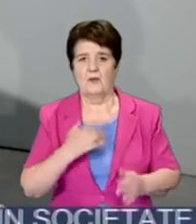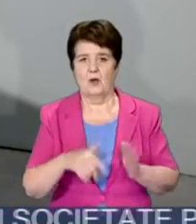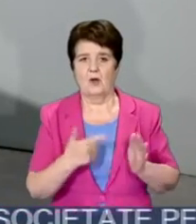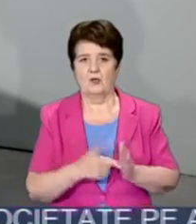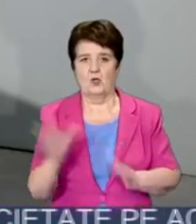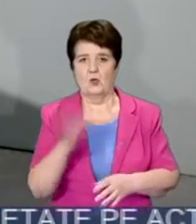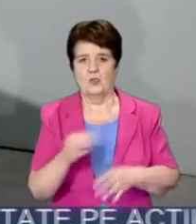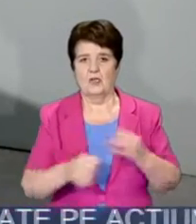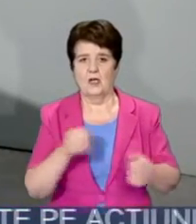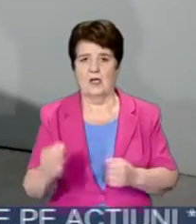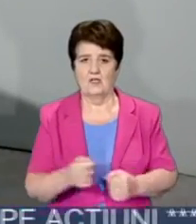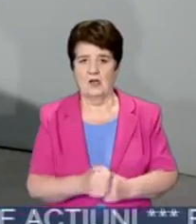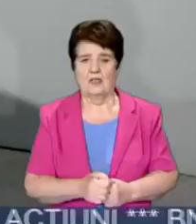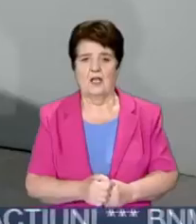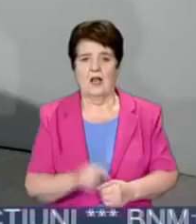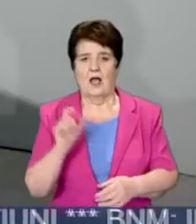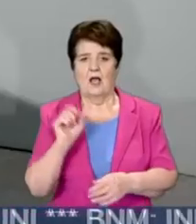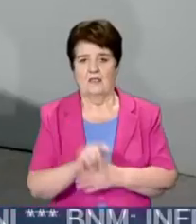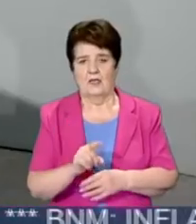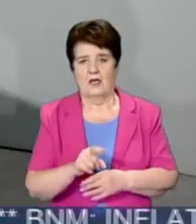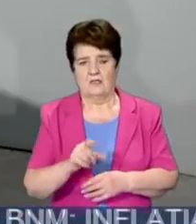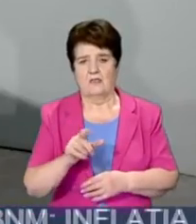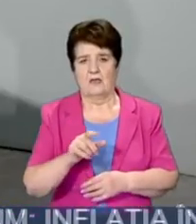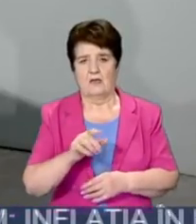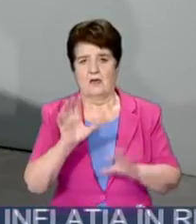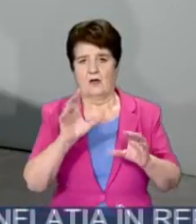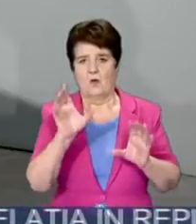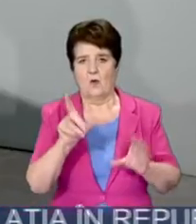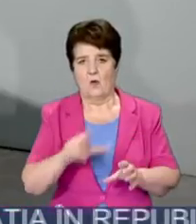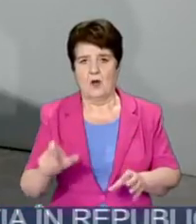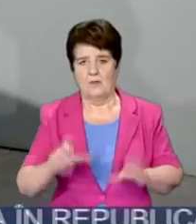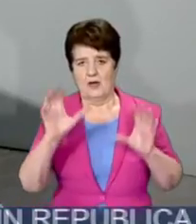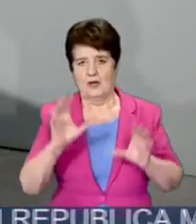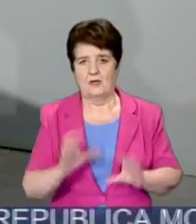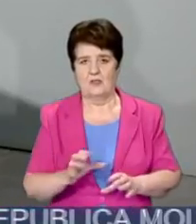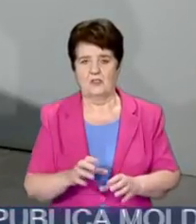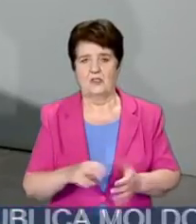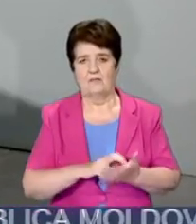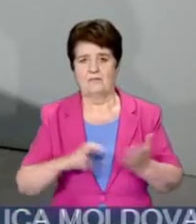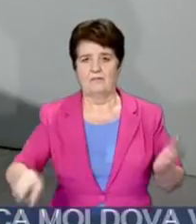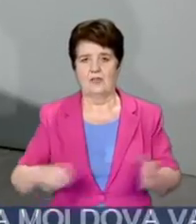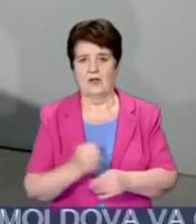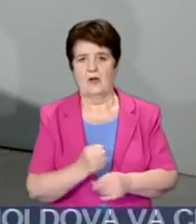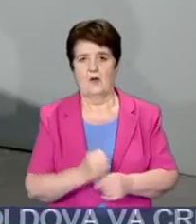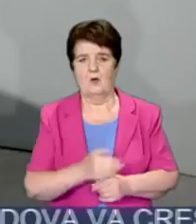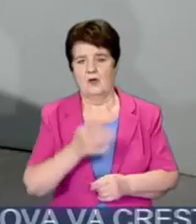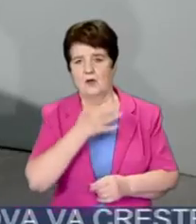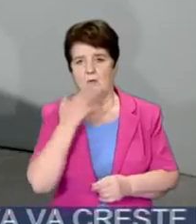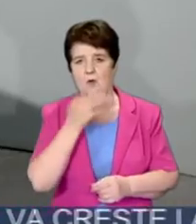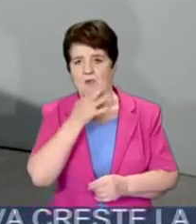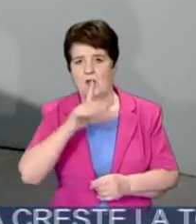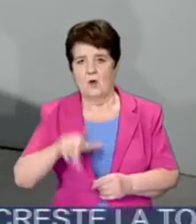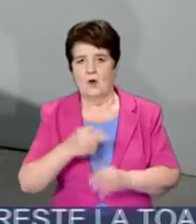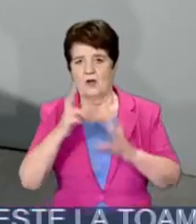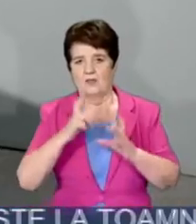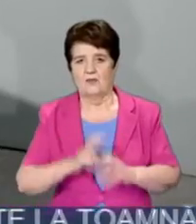Toți angajații, la indicația oamenilor legii, și-au părăsit de urgență locurile de muncă. După mai multe ore de verificări, oamenii